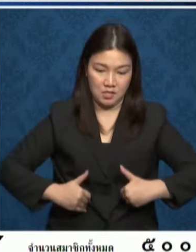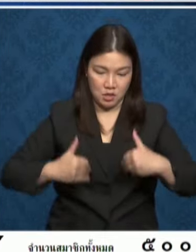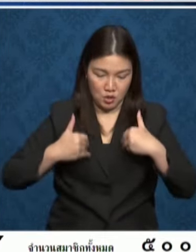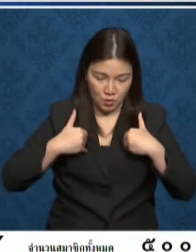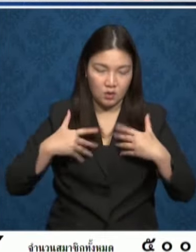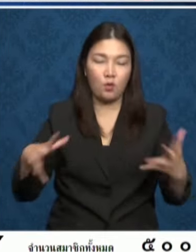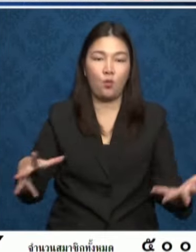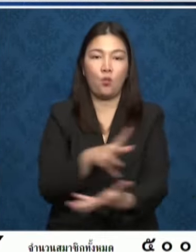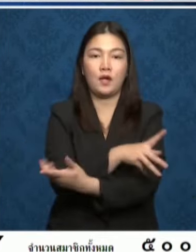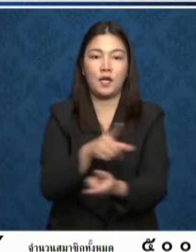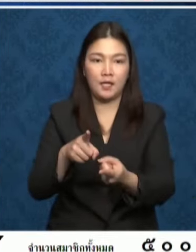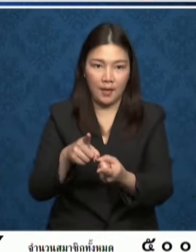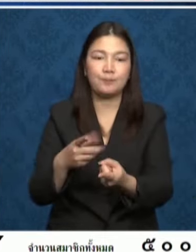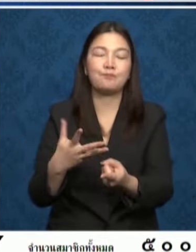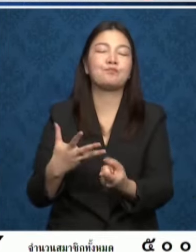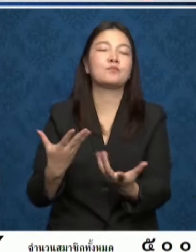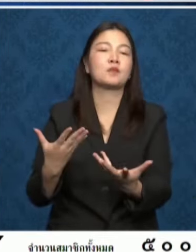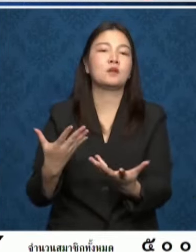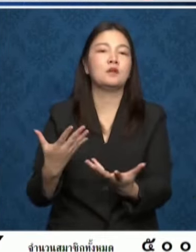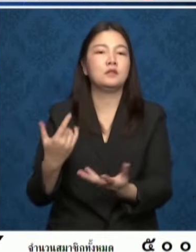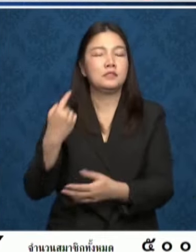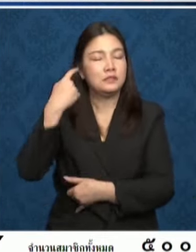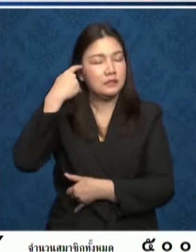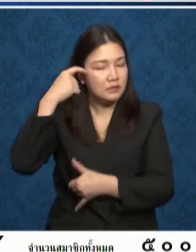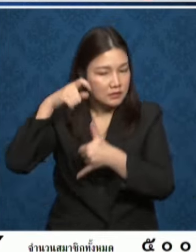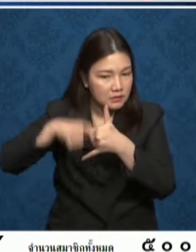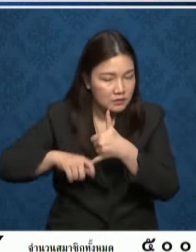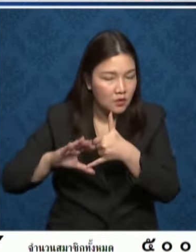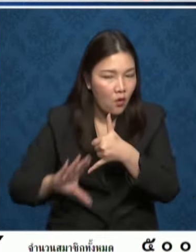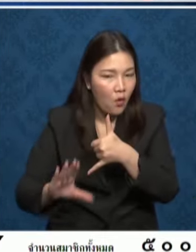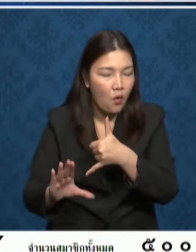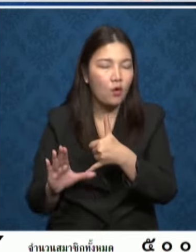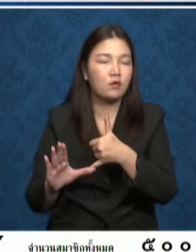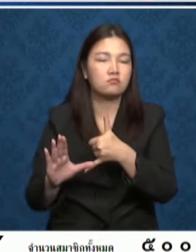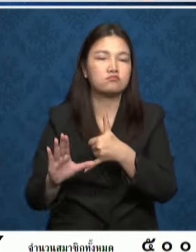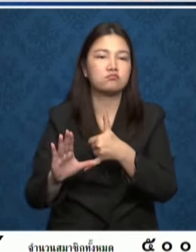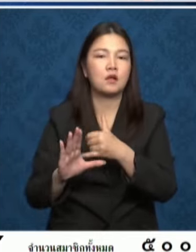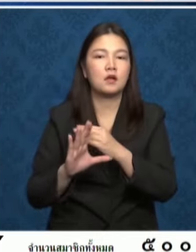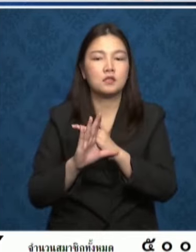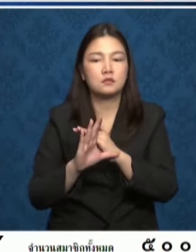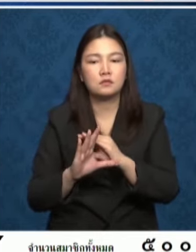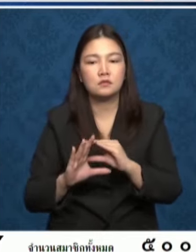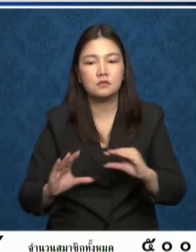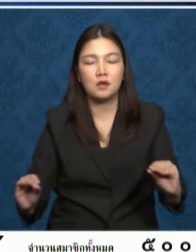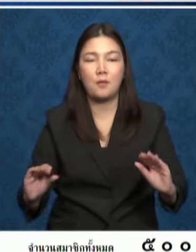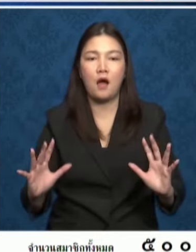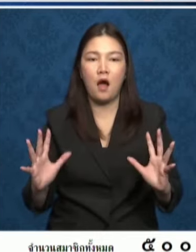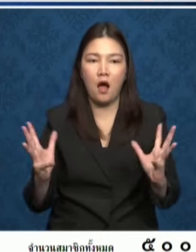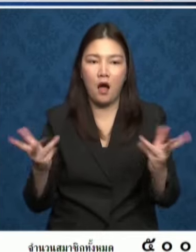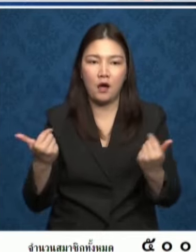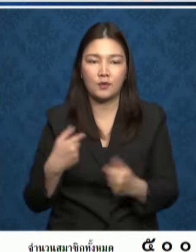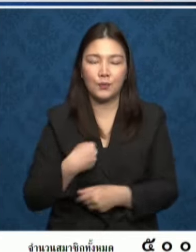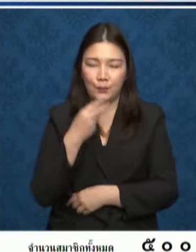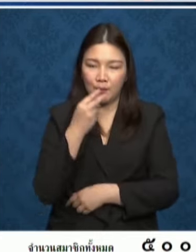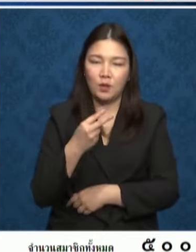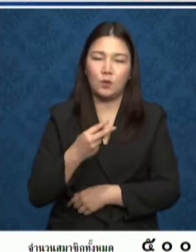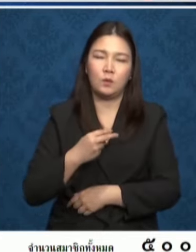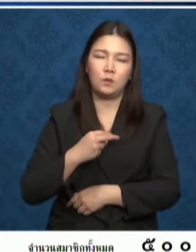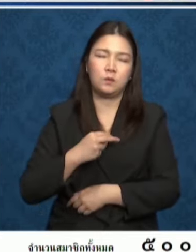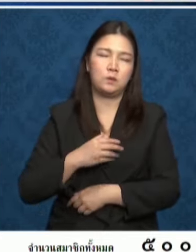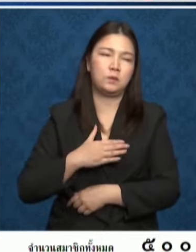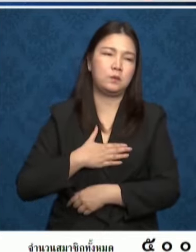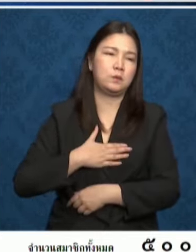วัฒนธรรมคุณค่าบางอย่างของกลุ่มชาติพันธ์นั้นๆลบเรือนหายไปแล้วเป็นที่หน่าใจหายของคน